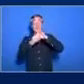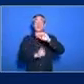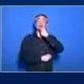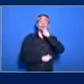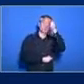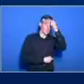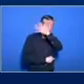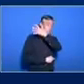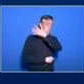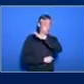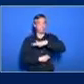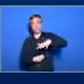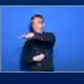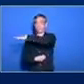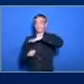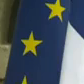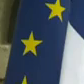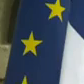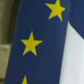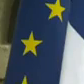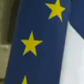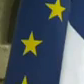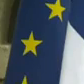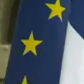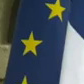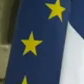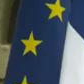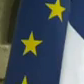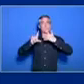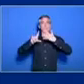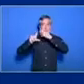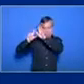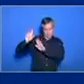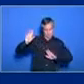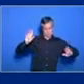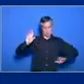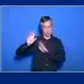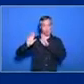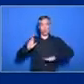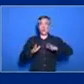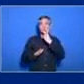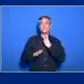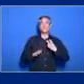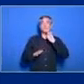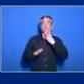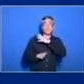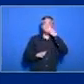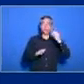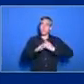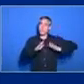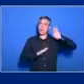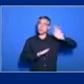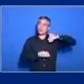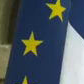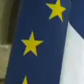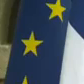anglo-saxon et l'immensité septentrionale. La façade méditerranéenne. Foyer des civilisations humaines parmi les plus vieilles et les plus riches